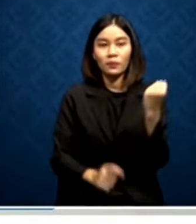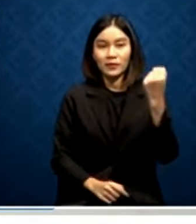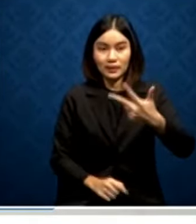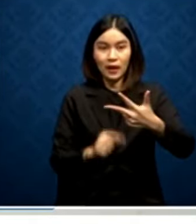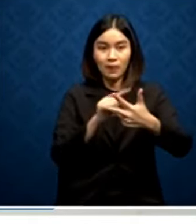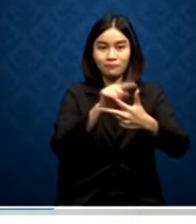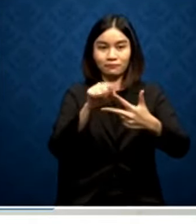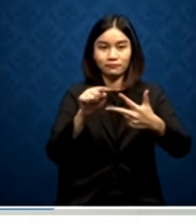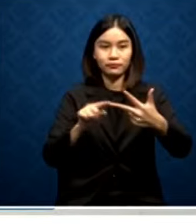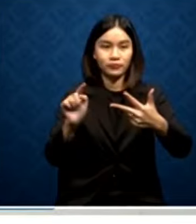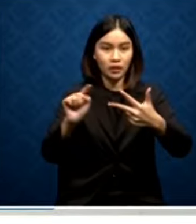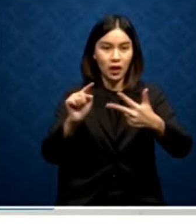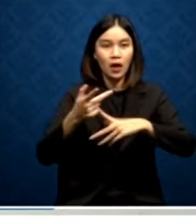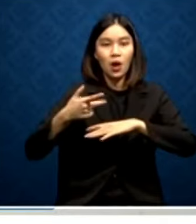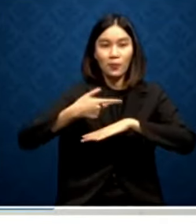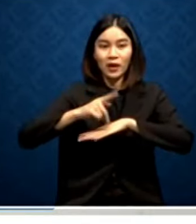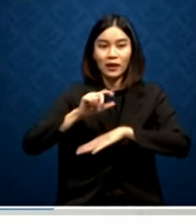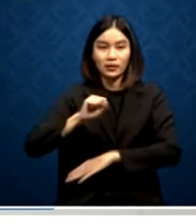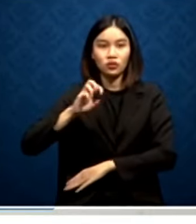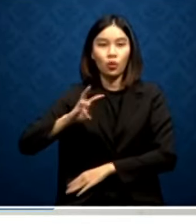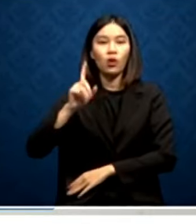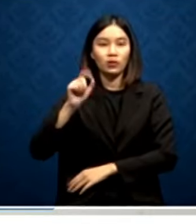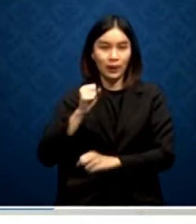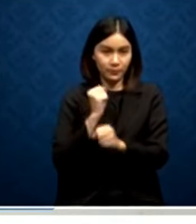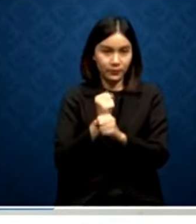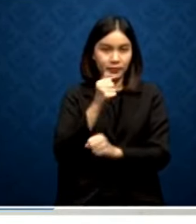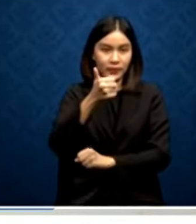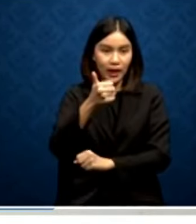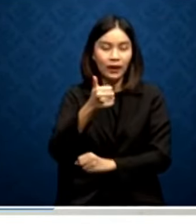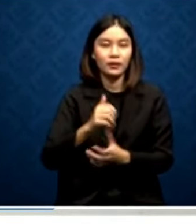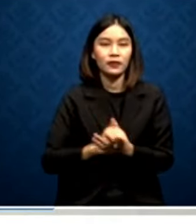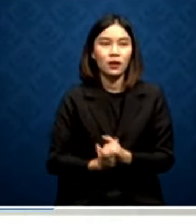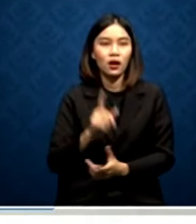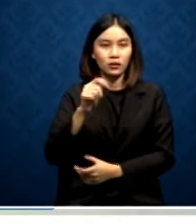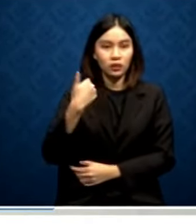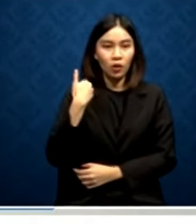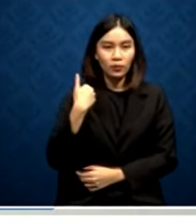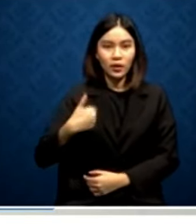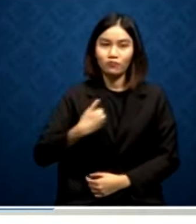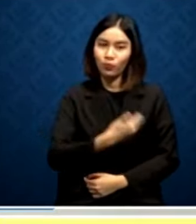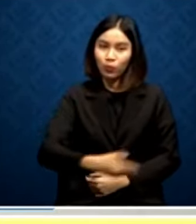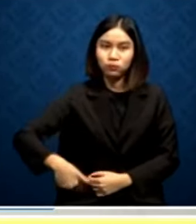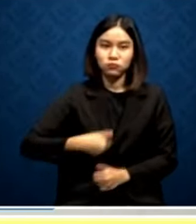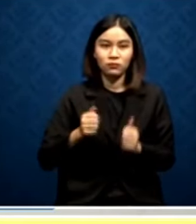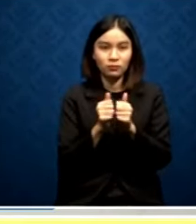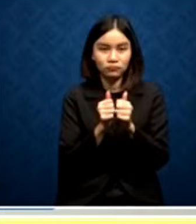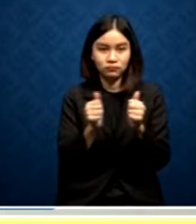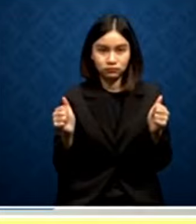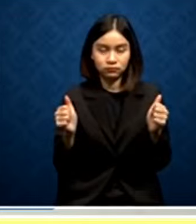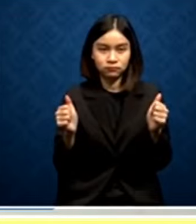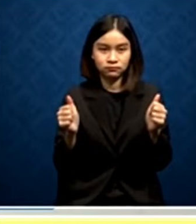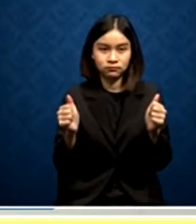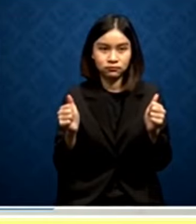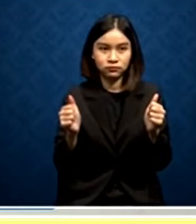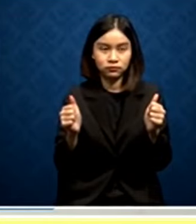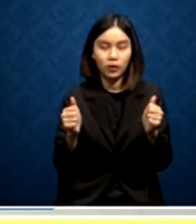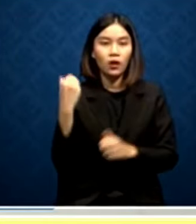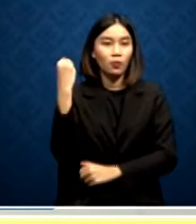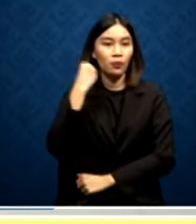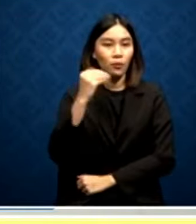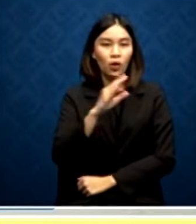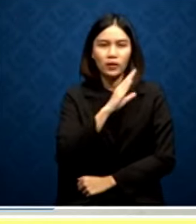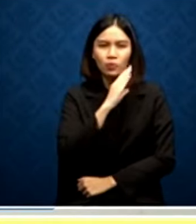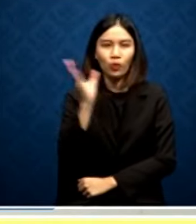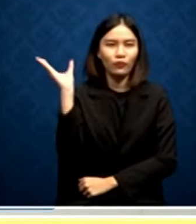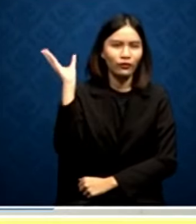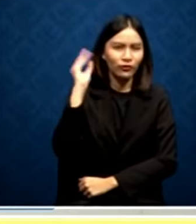นี้ท่านประธานวุฒิสภาจะทำได้ต้องมีสุขภาพที่ดีครับท่านประธานหลายครั้งถ้าท่านเคย